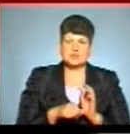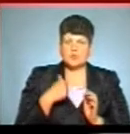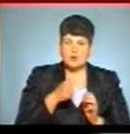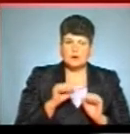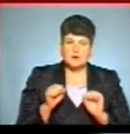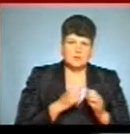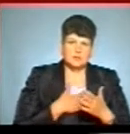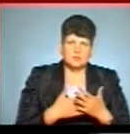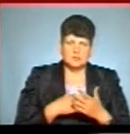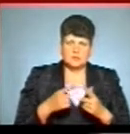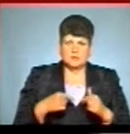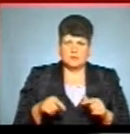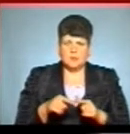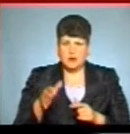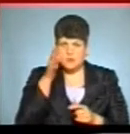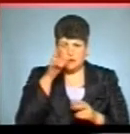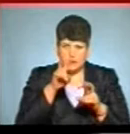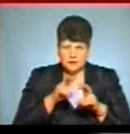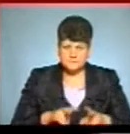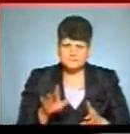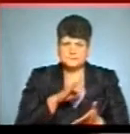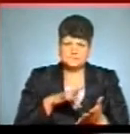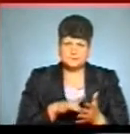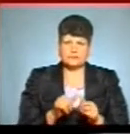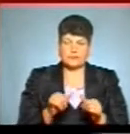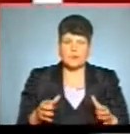громадської організації «Освітньо-аналітичний центр розвитку громад».